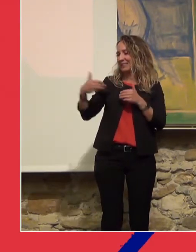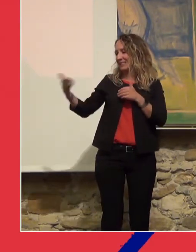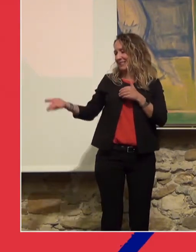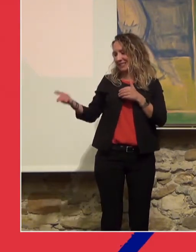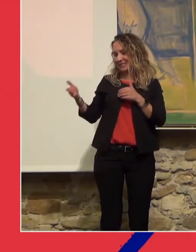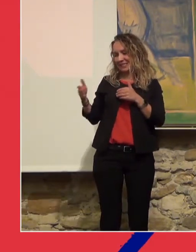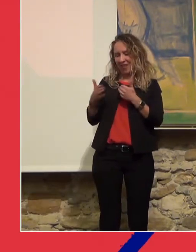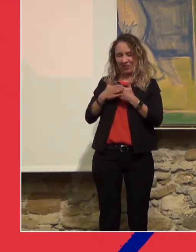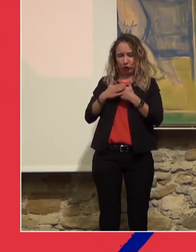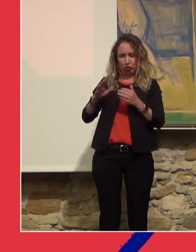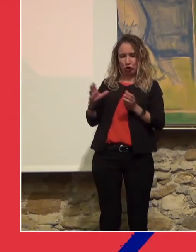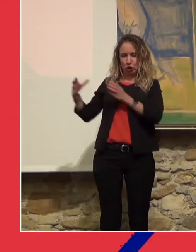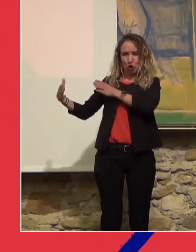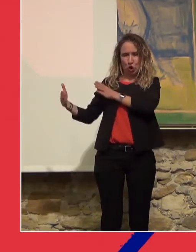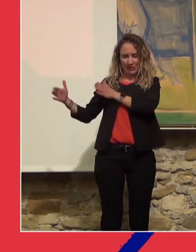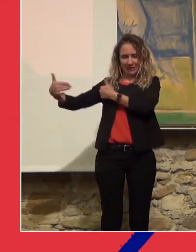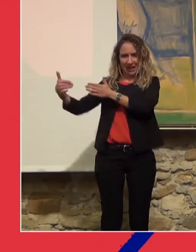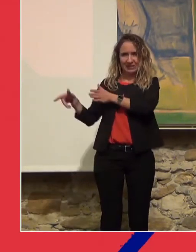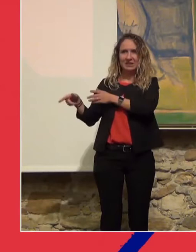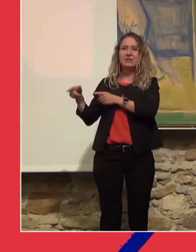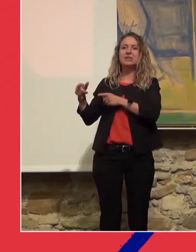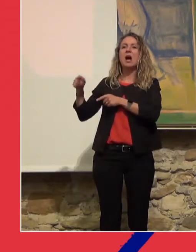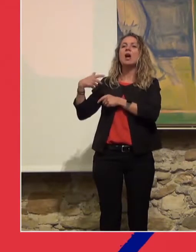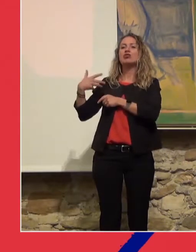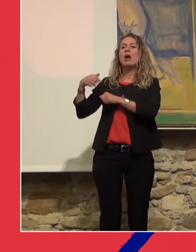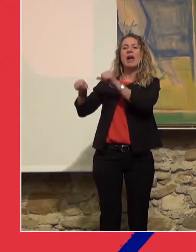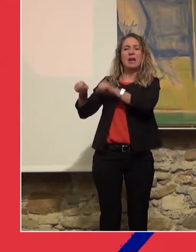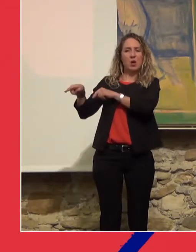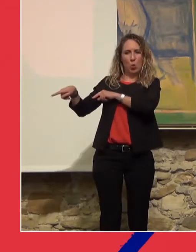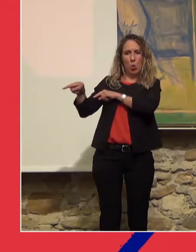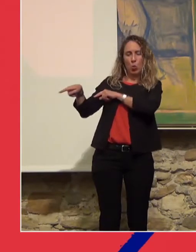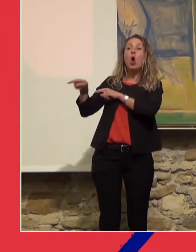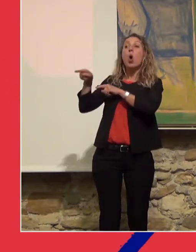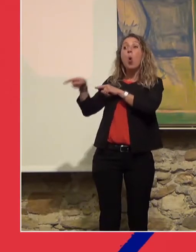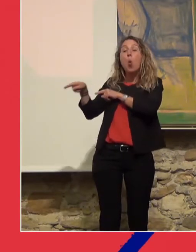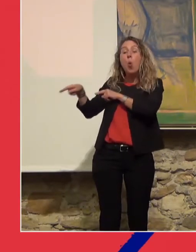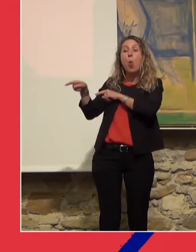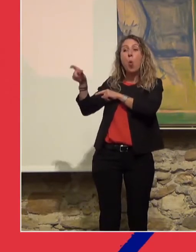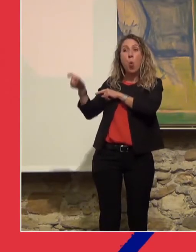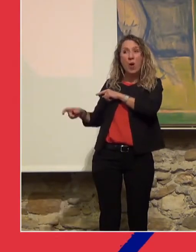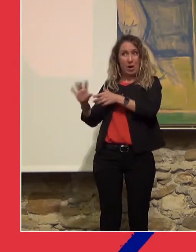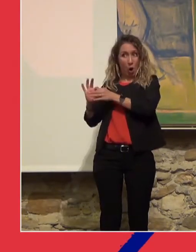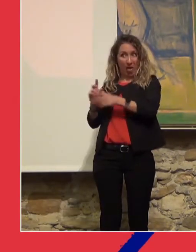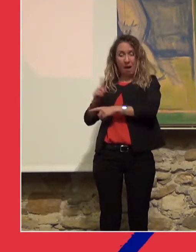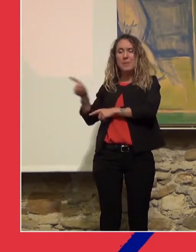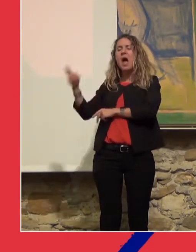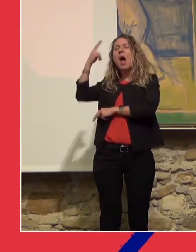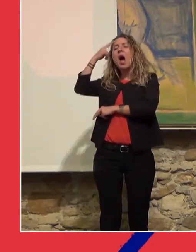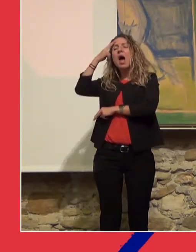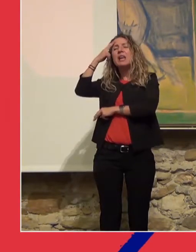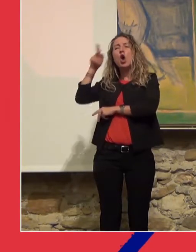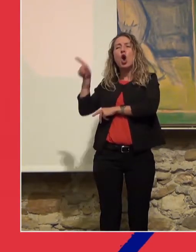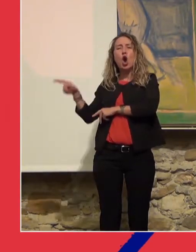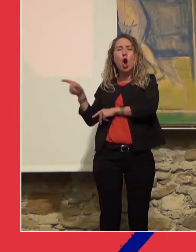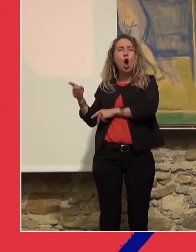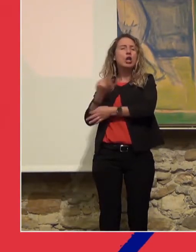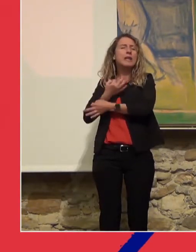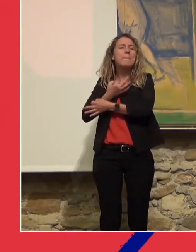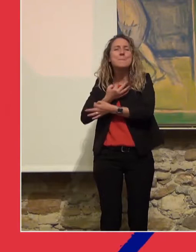un po' scioccato, il rumore dello zip del sacco funebre che richiudeva il corpo del suo vicino di